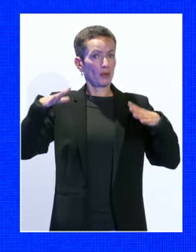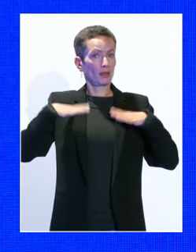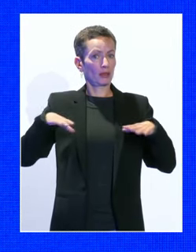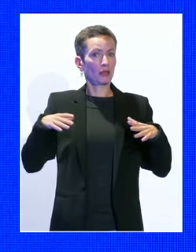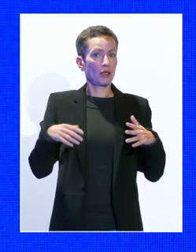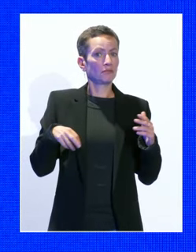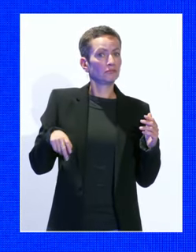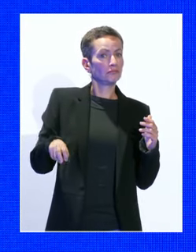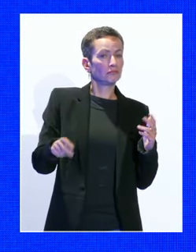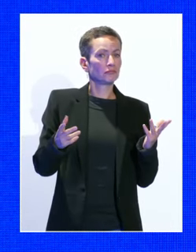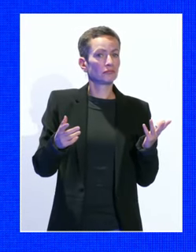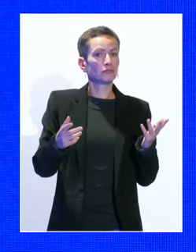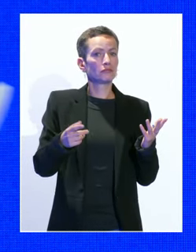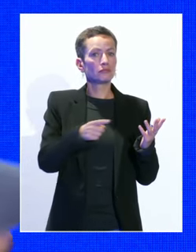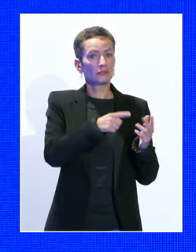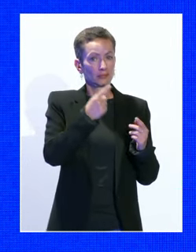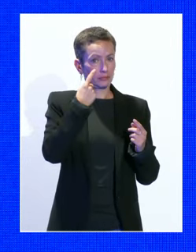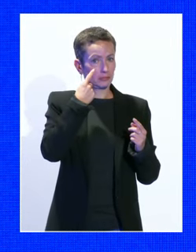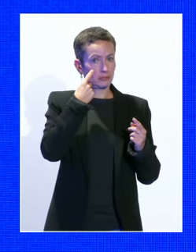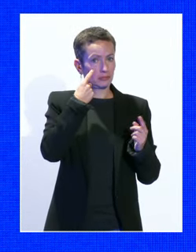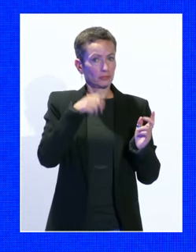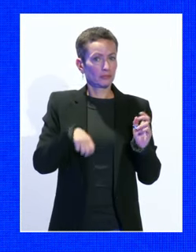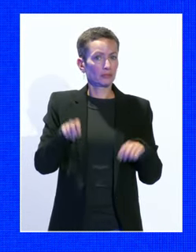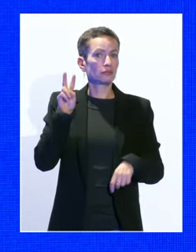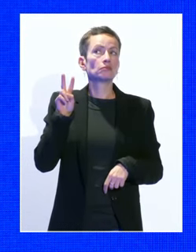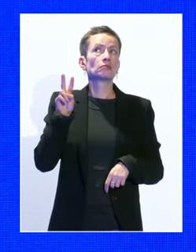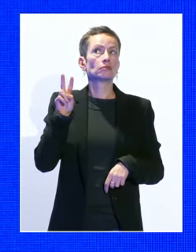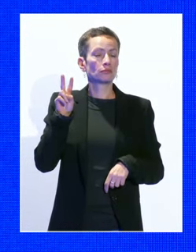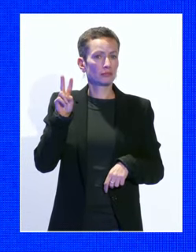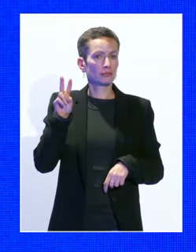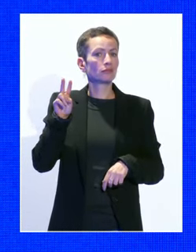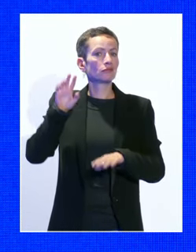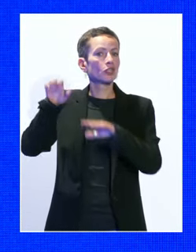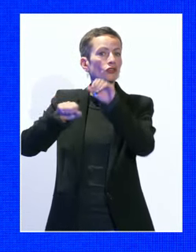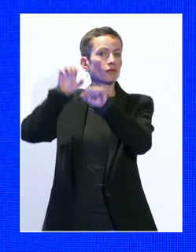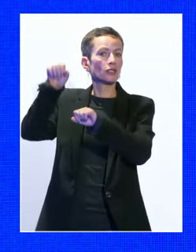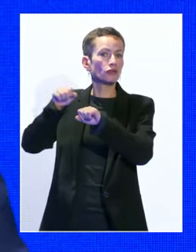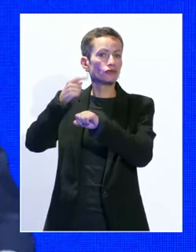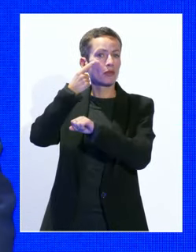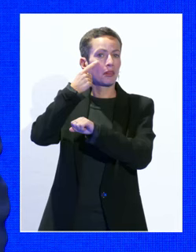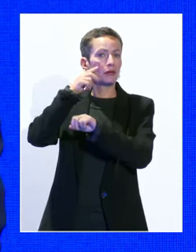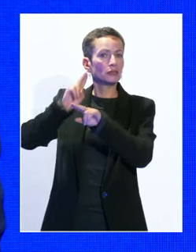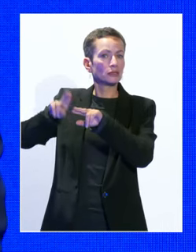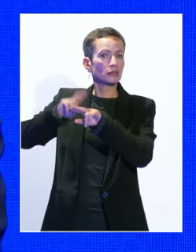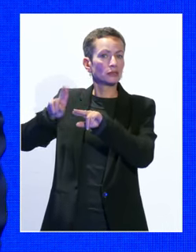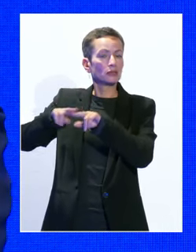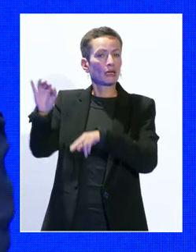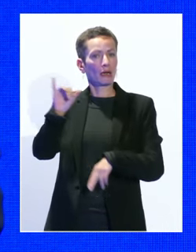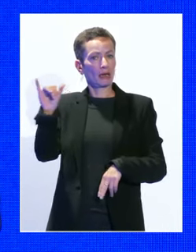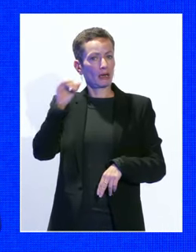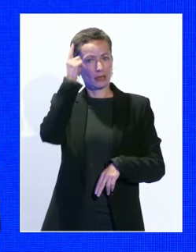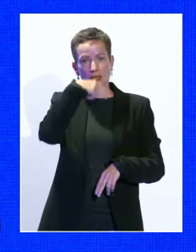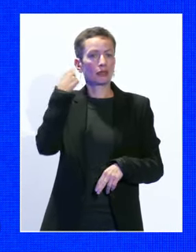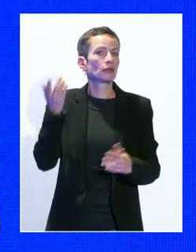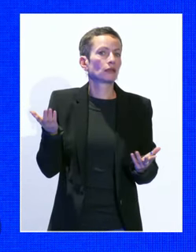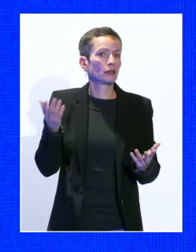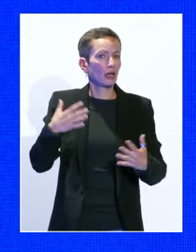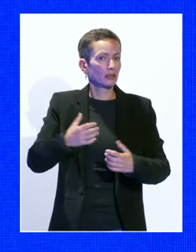qu'ils acceptent de lever la tête et quand ils passent au pied d'un échafaudage, de regarder qui est sur cet échafaudage.